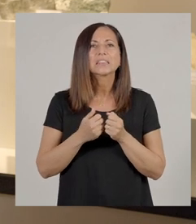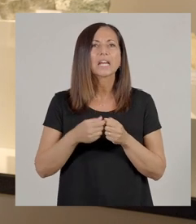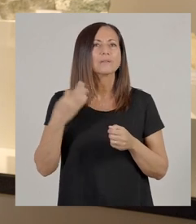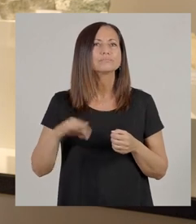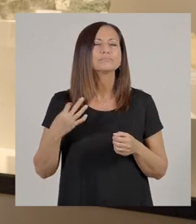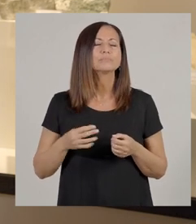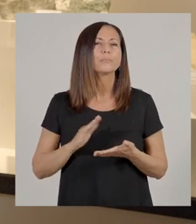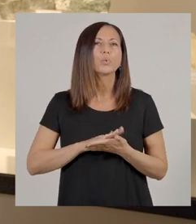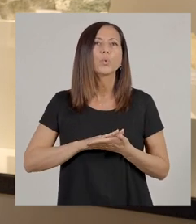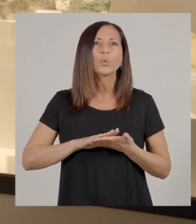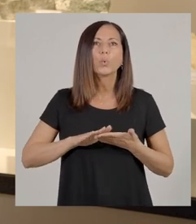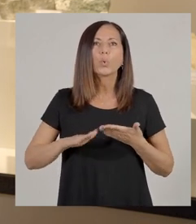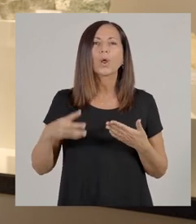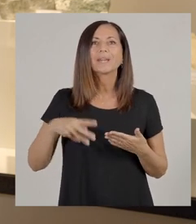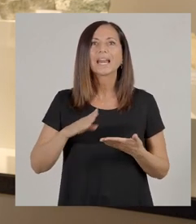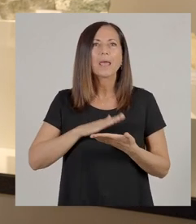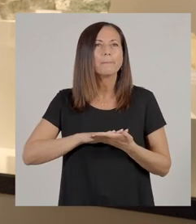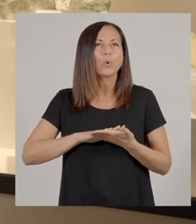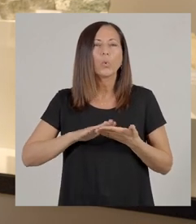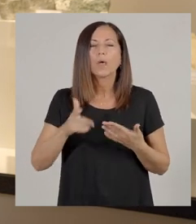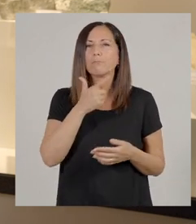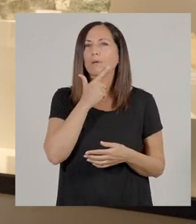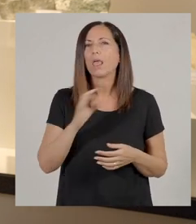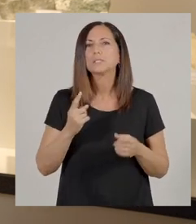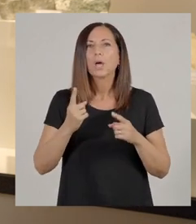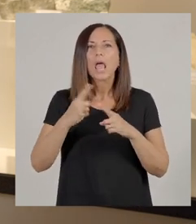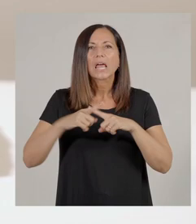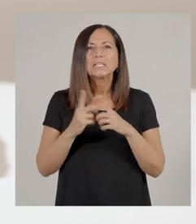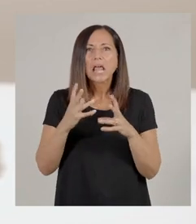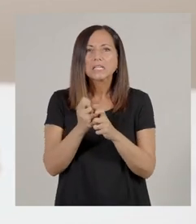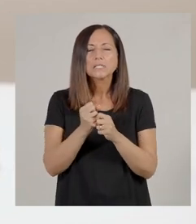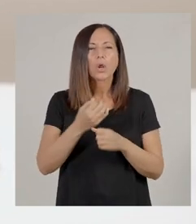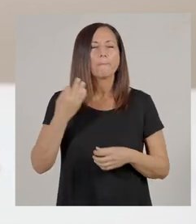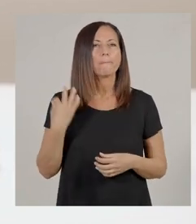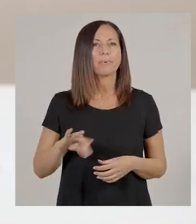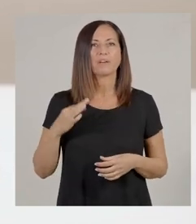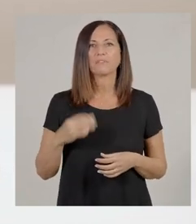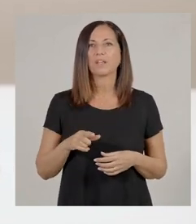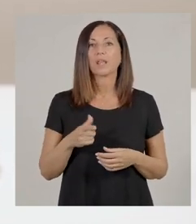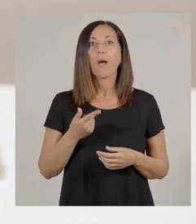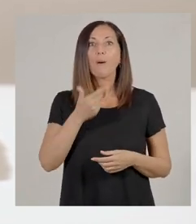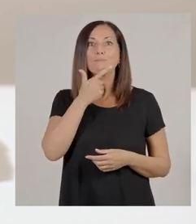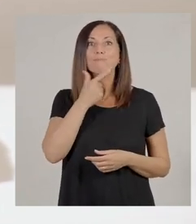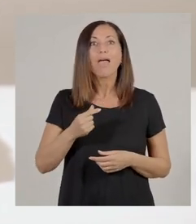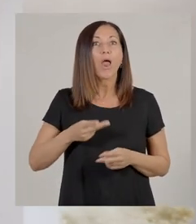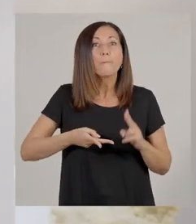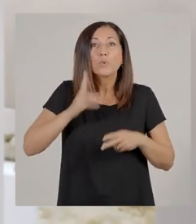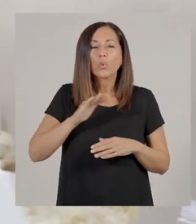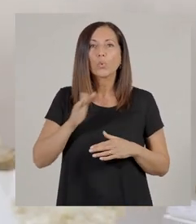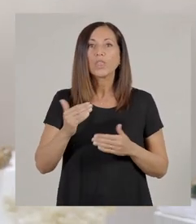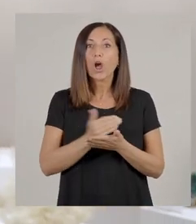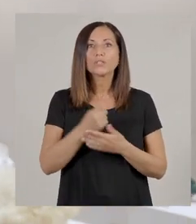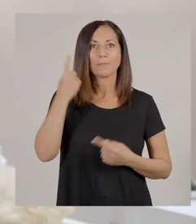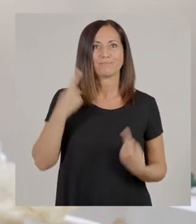allo stato puro, minerali allo stato puro, di una bellezza, cristallizzazioni perfette. Il più bel pezzo di tutta la